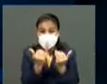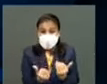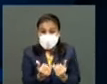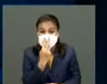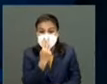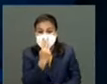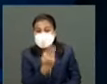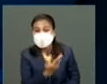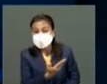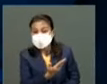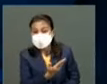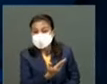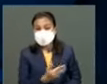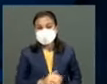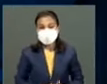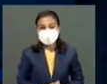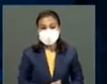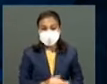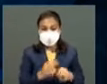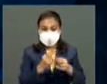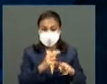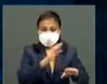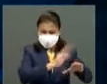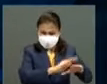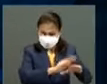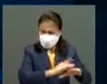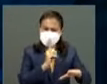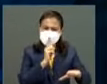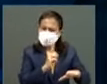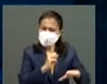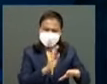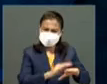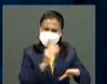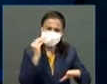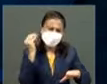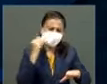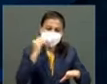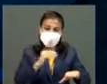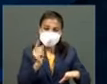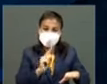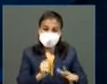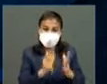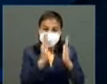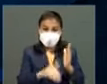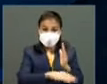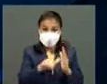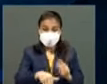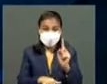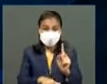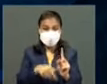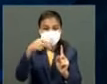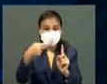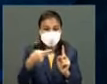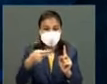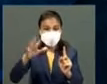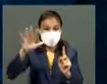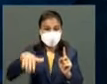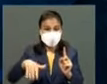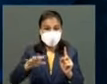เราพยายามเน้นย้ำกับทุกๆท่านอันนี้ทำตัวเลขจากผู้ป่วยยืนยัน